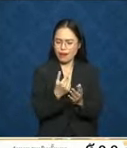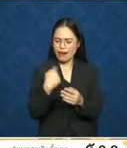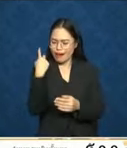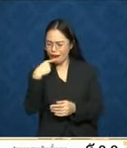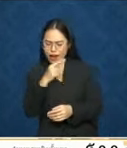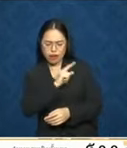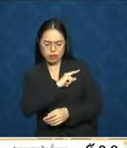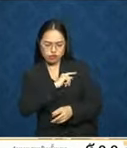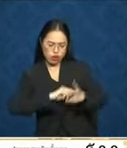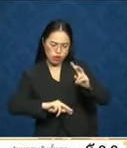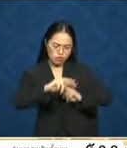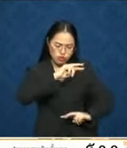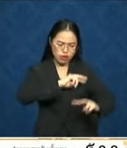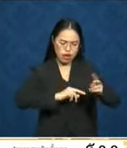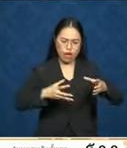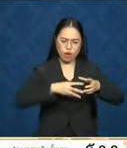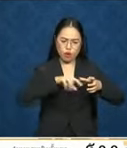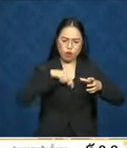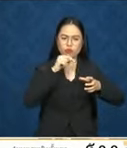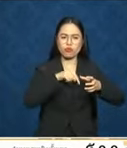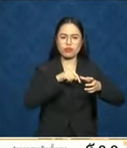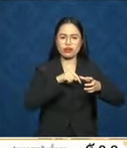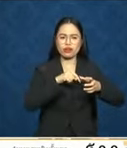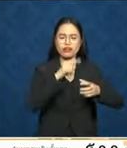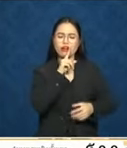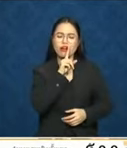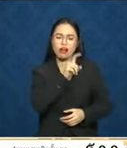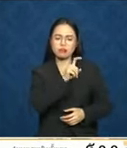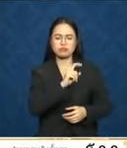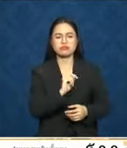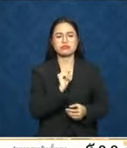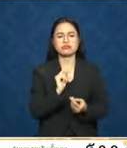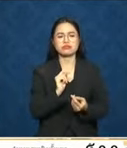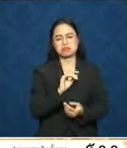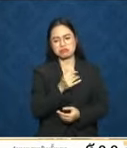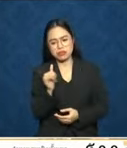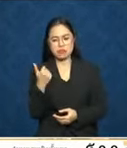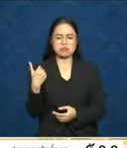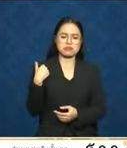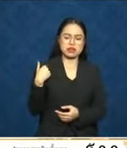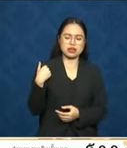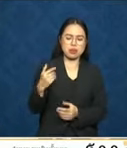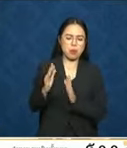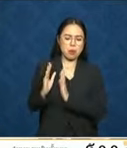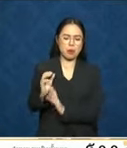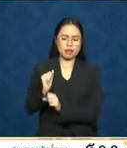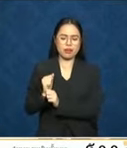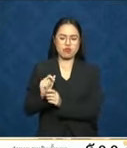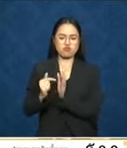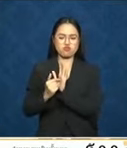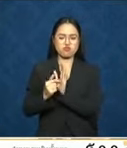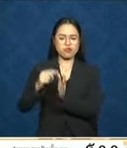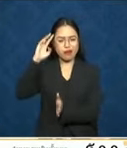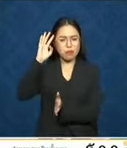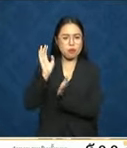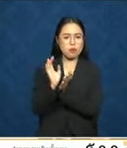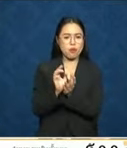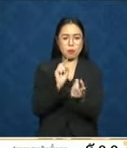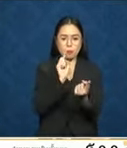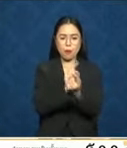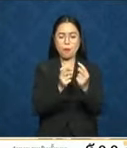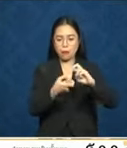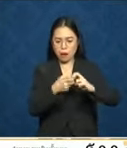ดเจนในการดูแลผู้ป่วยกลุ่มนี้อีกแม้แต่กระทั่งผู้ปฏิบัติอย่างเจ้าหน้าที่ตำรวจเองนะครับยังคงเจอปัญห